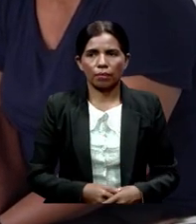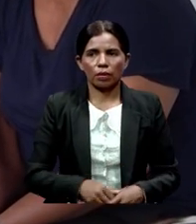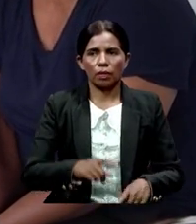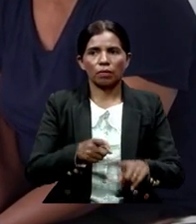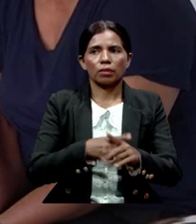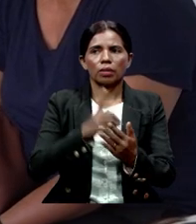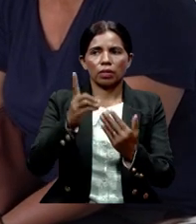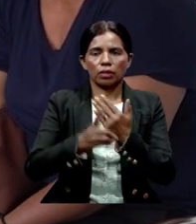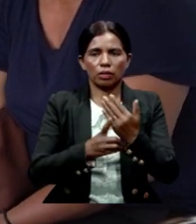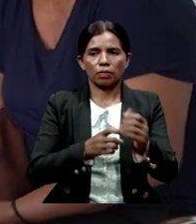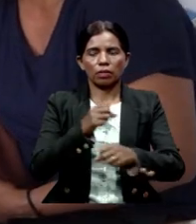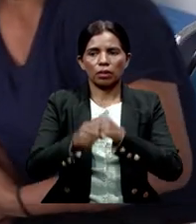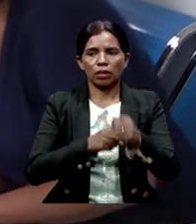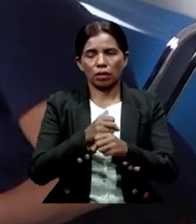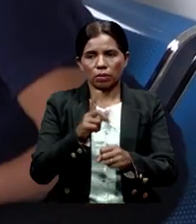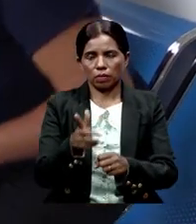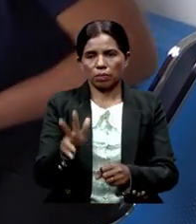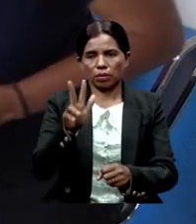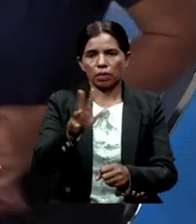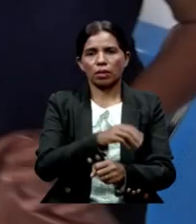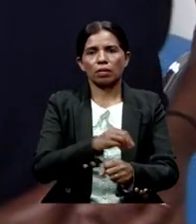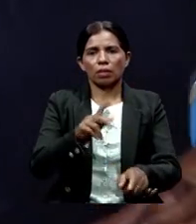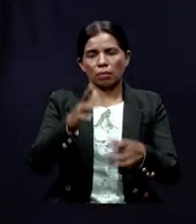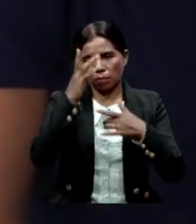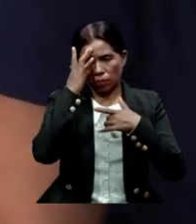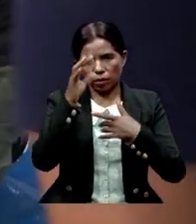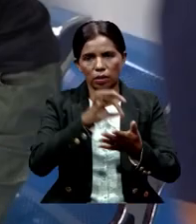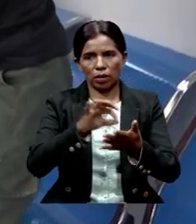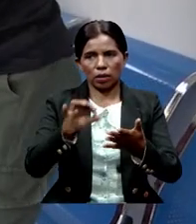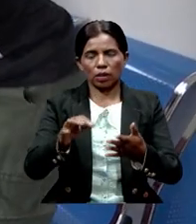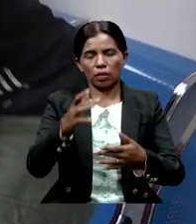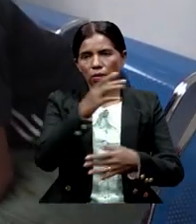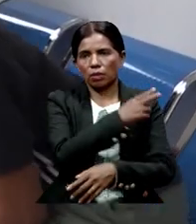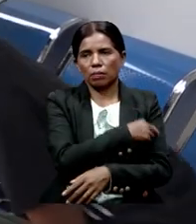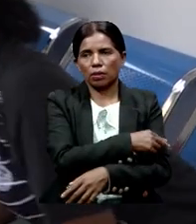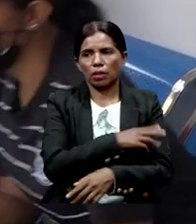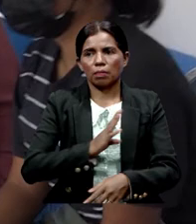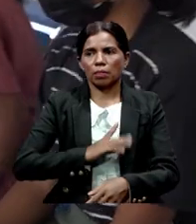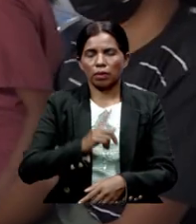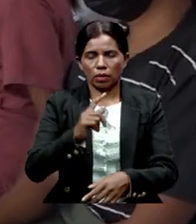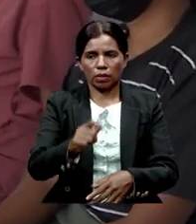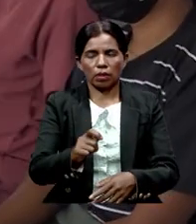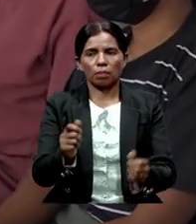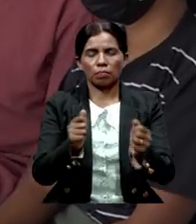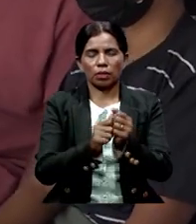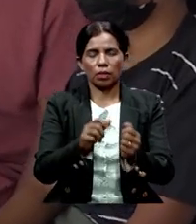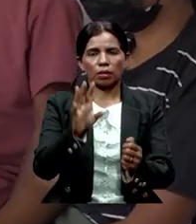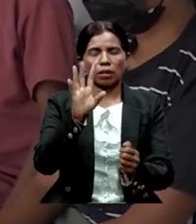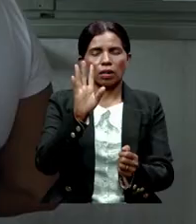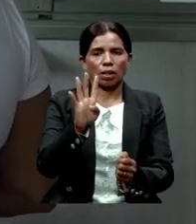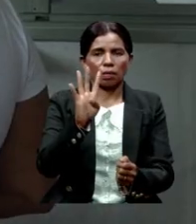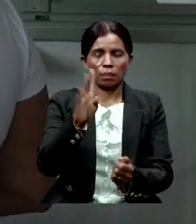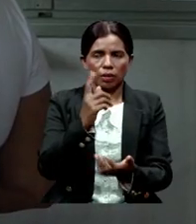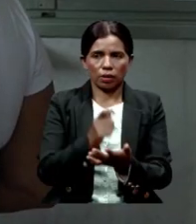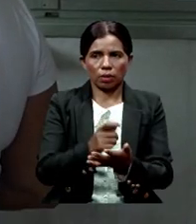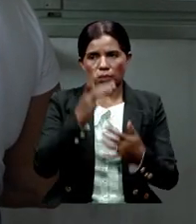Desember tina rihun ruar ronulu resintoru paciente nih be resistu ia klinika Bairro PT hamutuk rihun hatresin usi numero ne ia